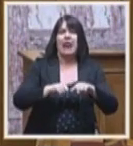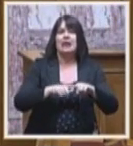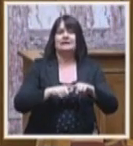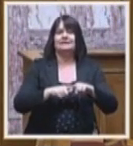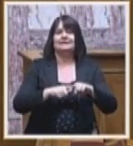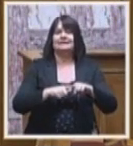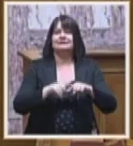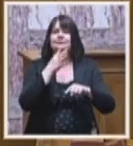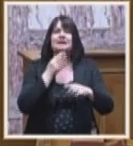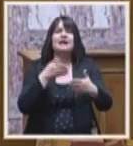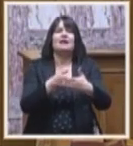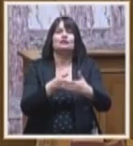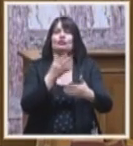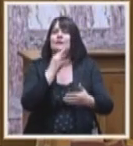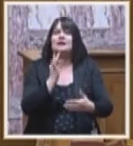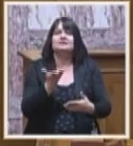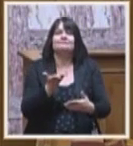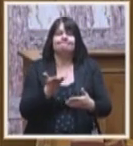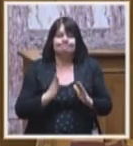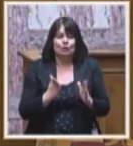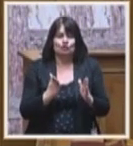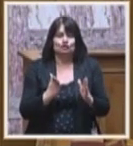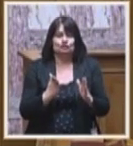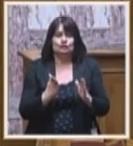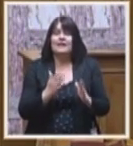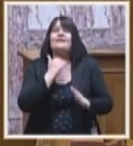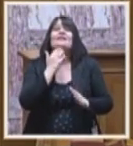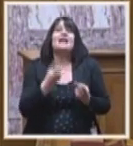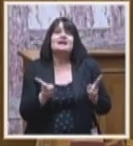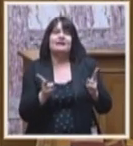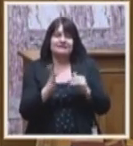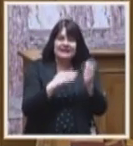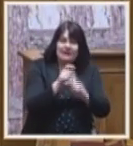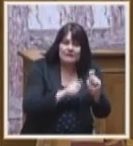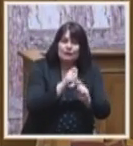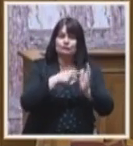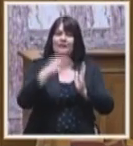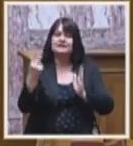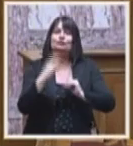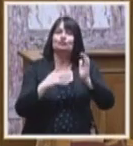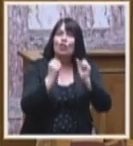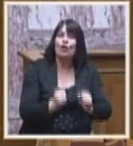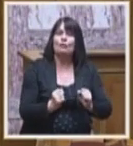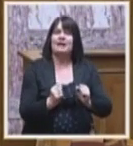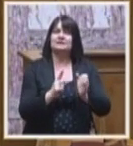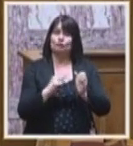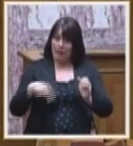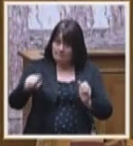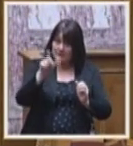δεν επέτρεπε να στήσουμε εκείνες τις δομές, εκείνους τους θεσμούς που οι ίδιοι θα